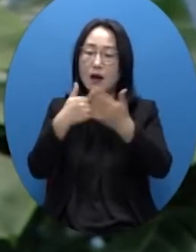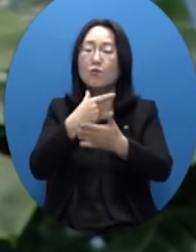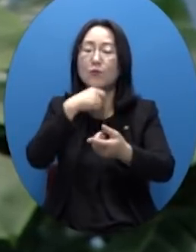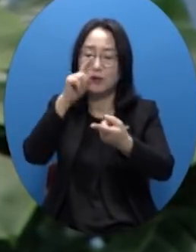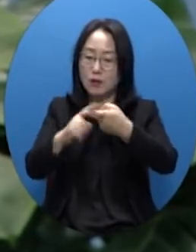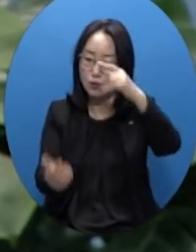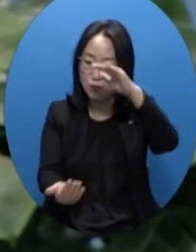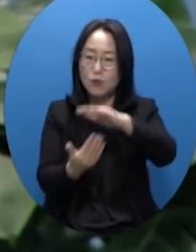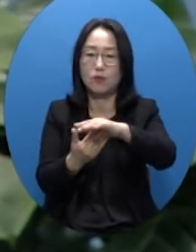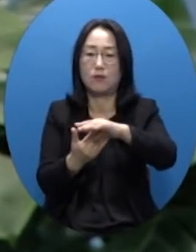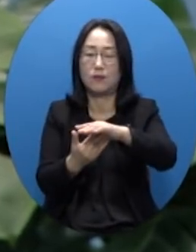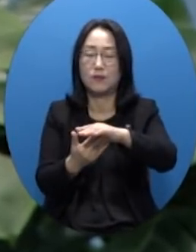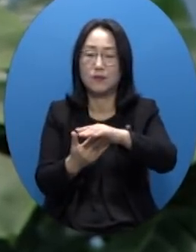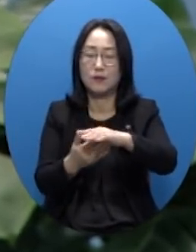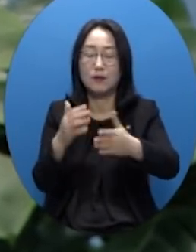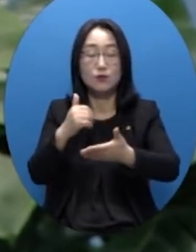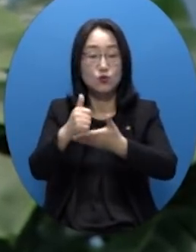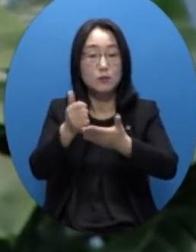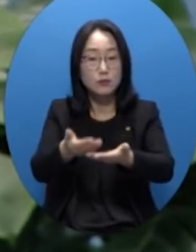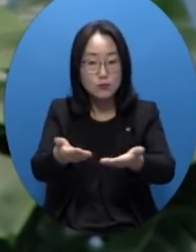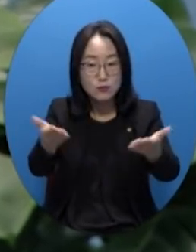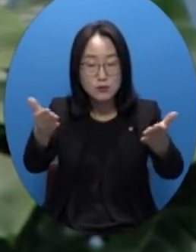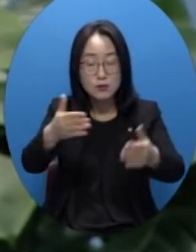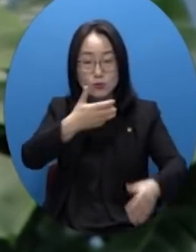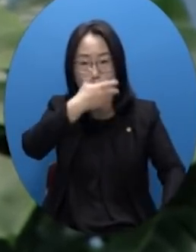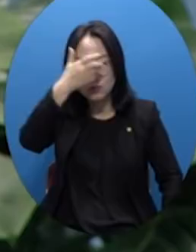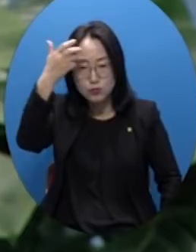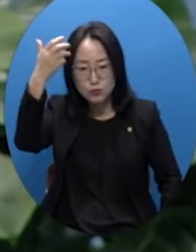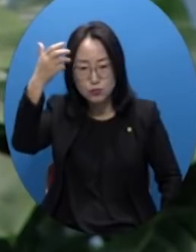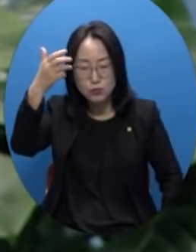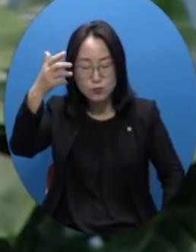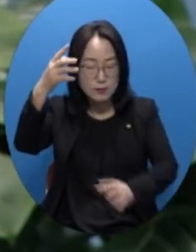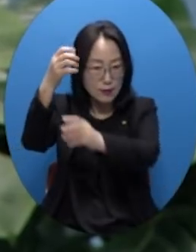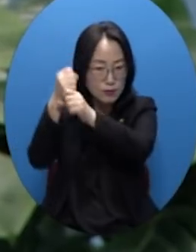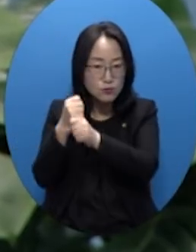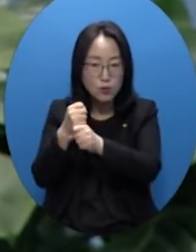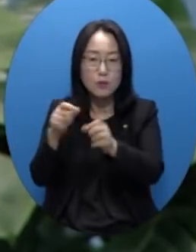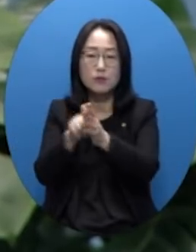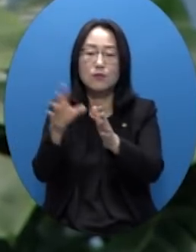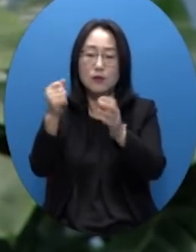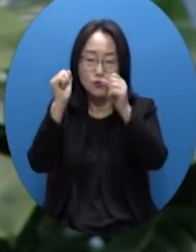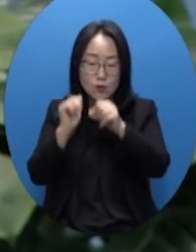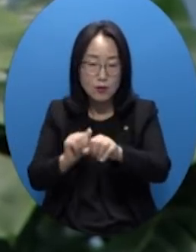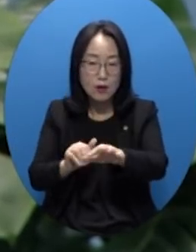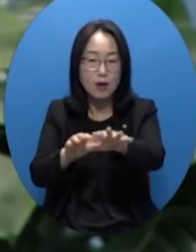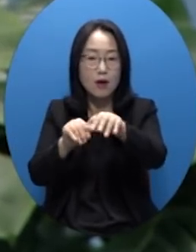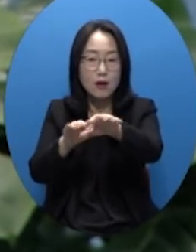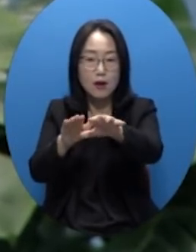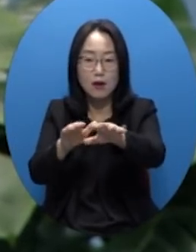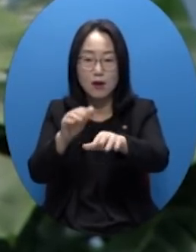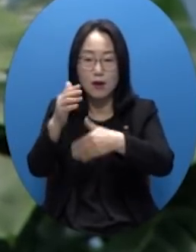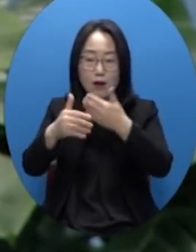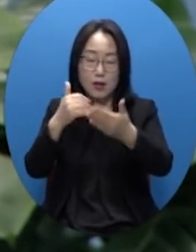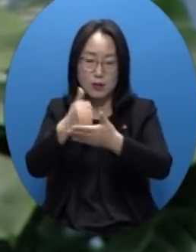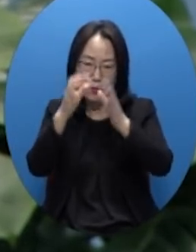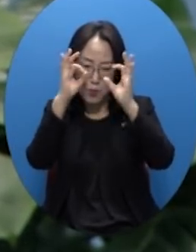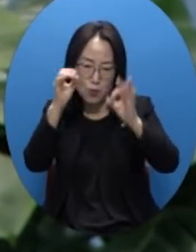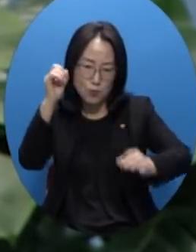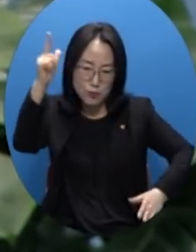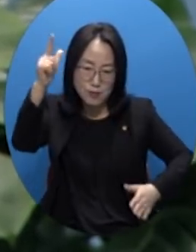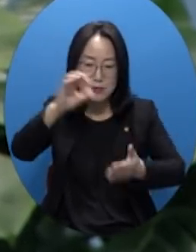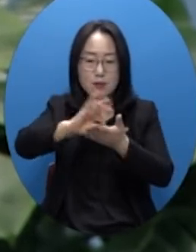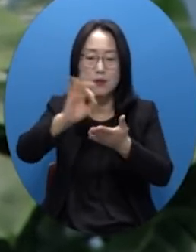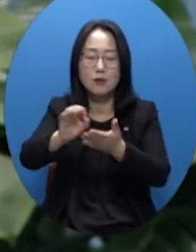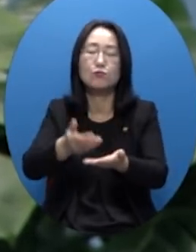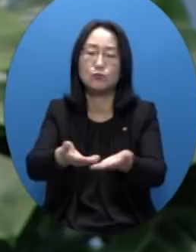기괴 준 꿈을 부여잡고 믿음으로써 3 나갈 때 한 음에 위대한 사람으로 여러 모두가 쓰임 받게 될